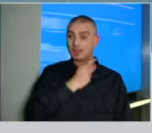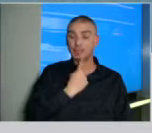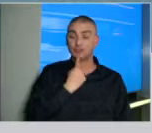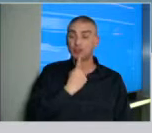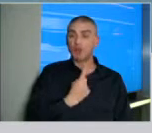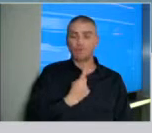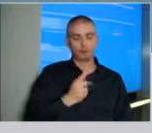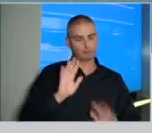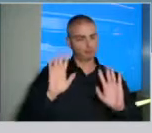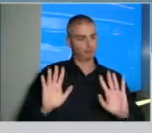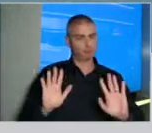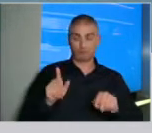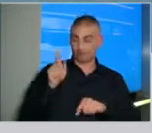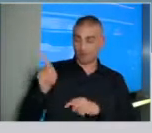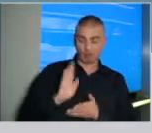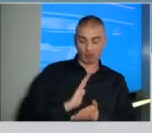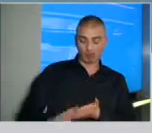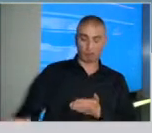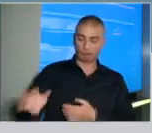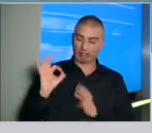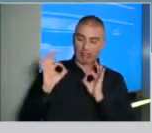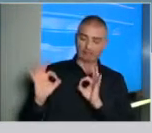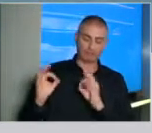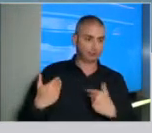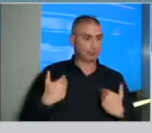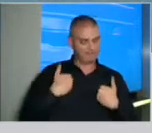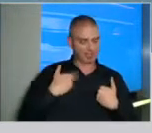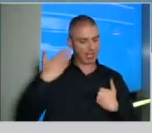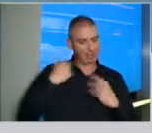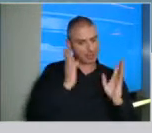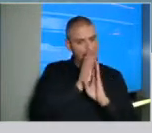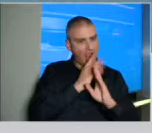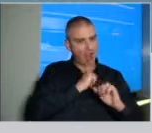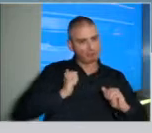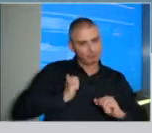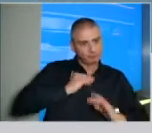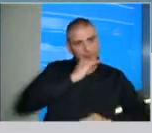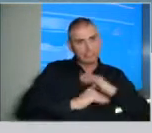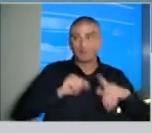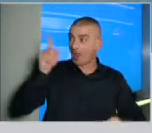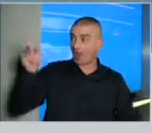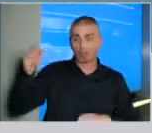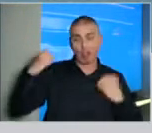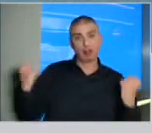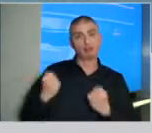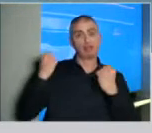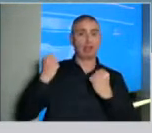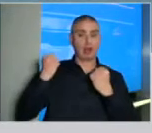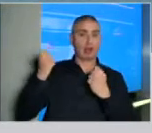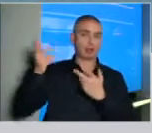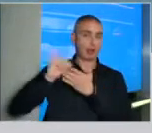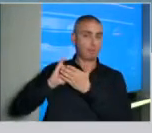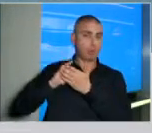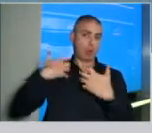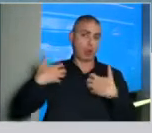שאומר, רגע, אתה ג'ובניק אפס, כשאנחנו שכבנו במערבים, אתה תרגלת סאונד בייטס בניו